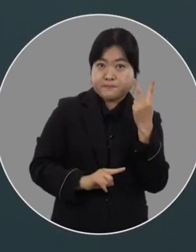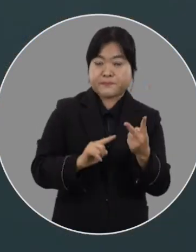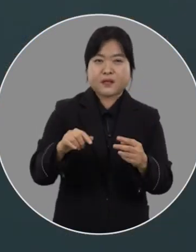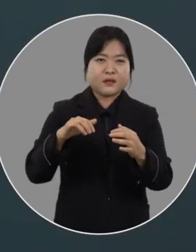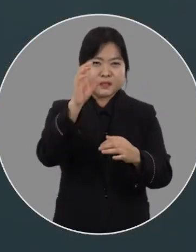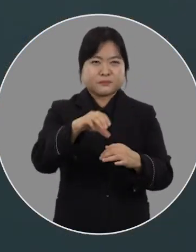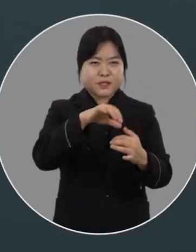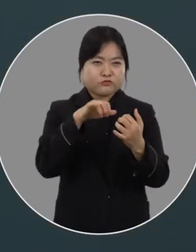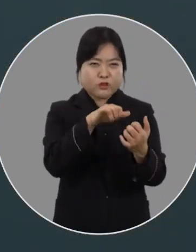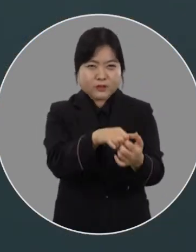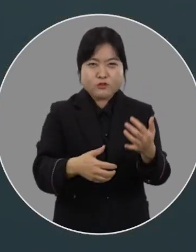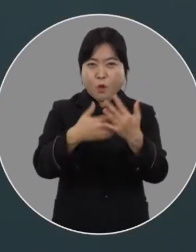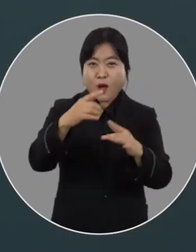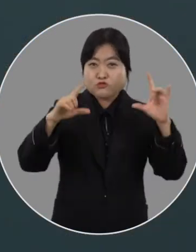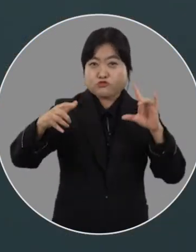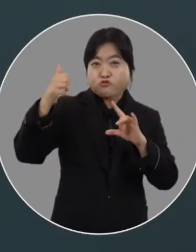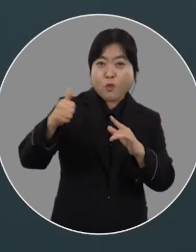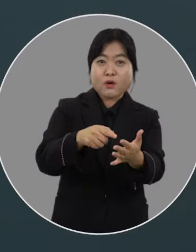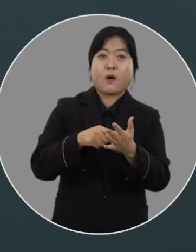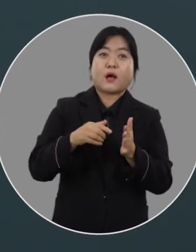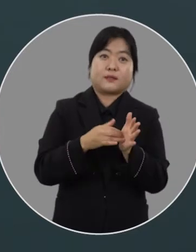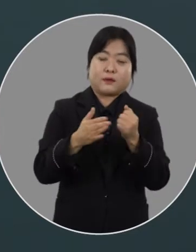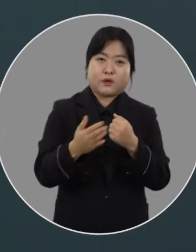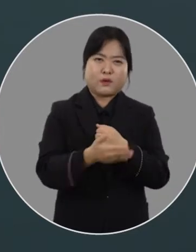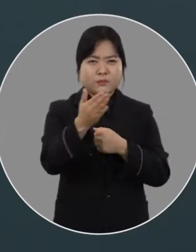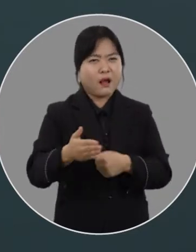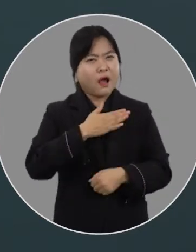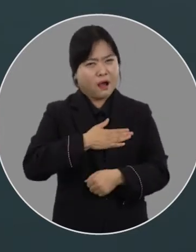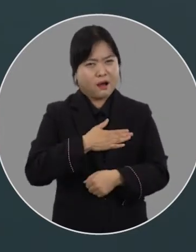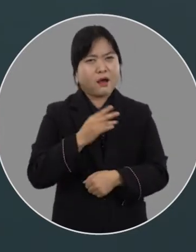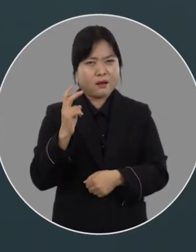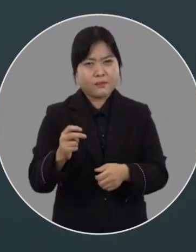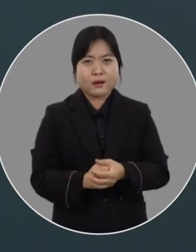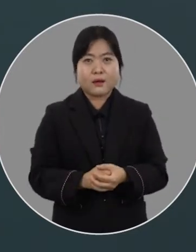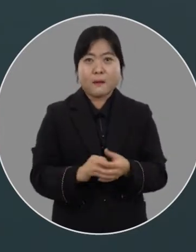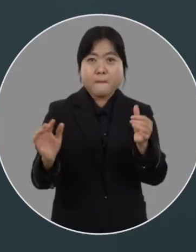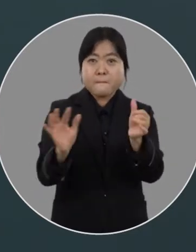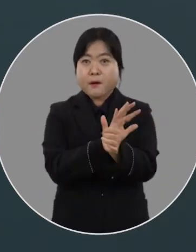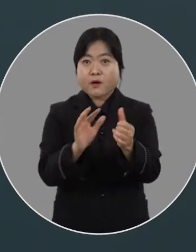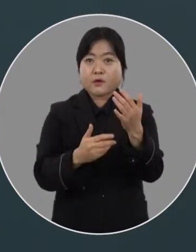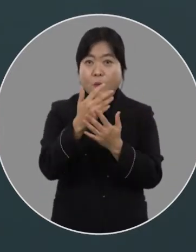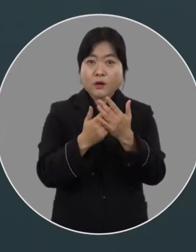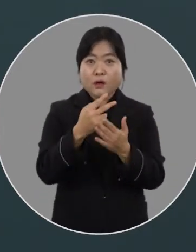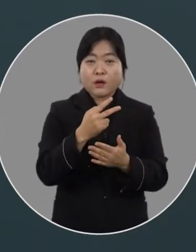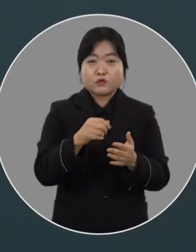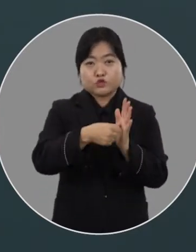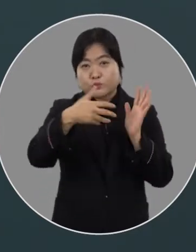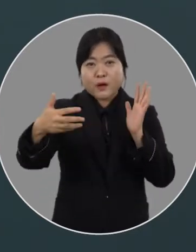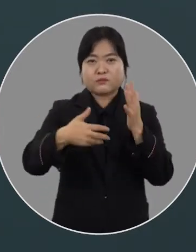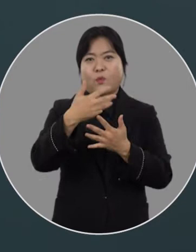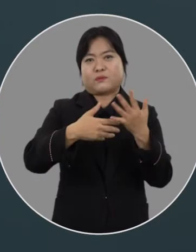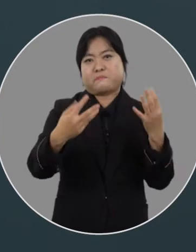십자군 전쟁 영화의 주인공이 되었기 때문에 여러분들이 아마 아실 수 있을 것 같고요. 배경이 되는 영화로는 더 유명한